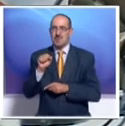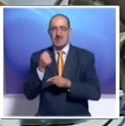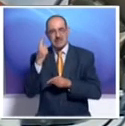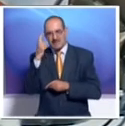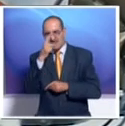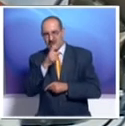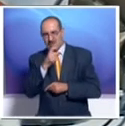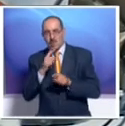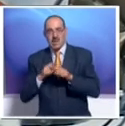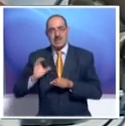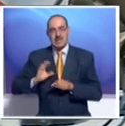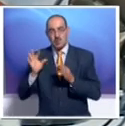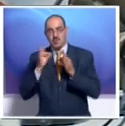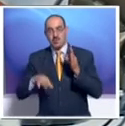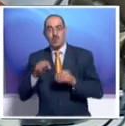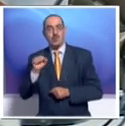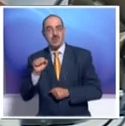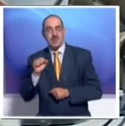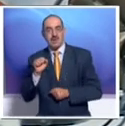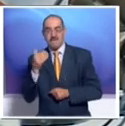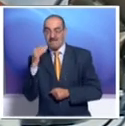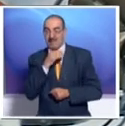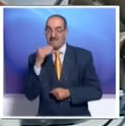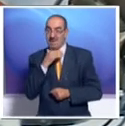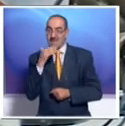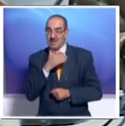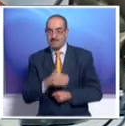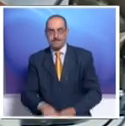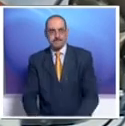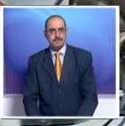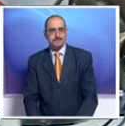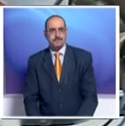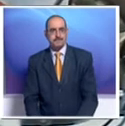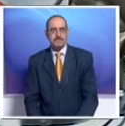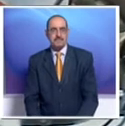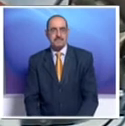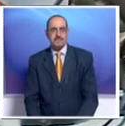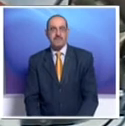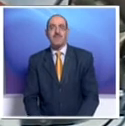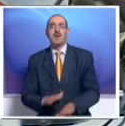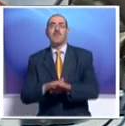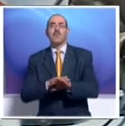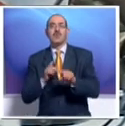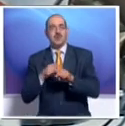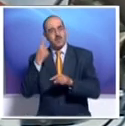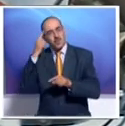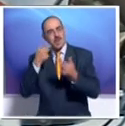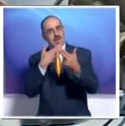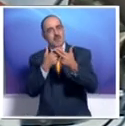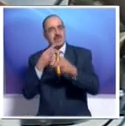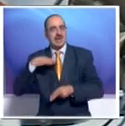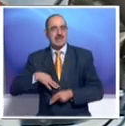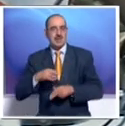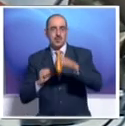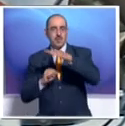صعوبات وإيجاد حل للأزمة في أقرب الأوقات بما يخدم المصلحة